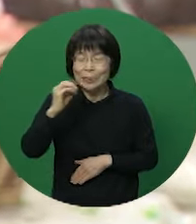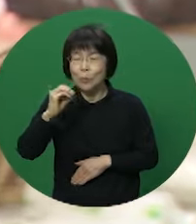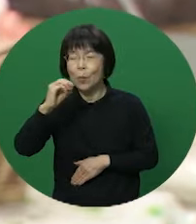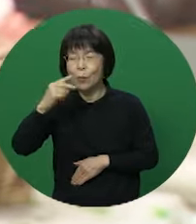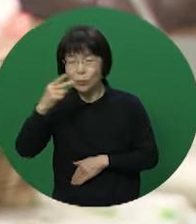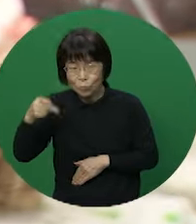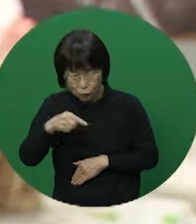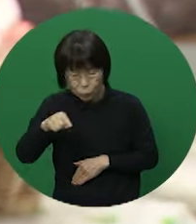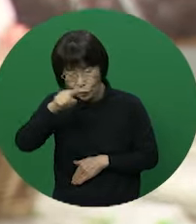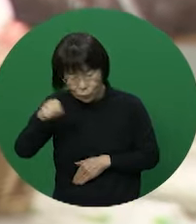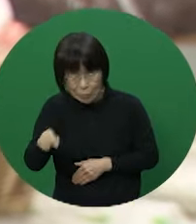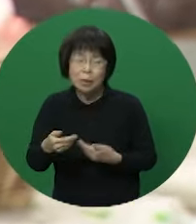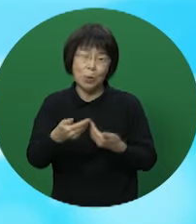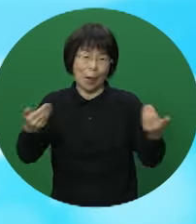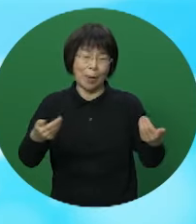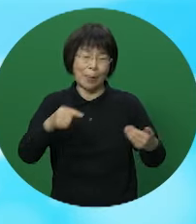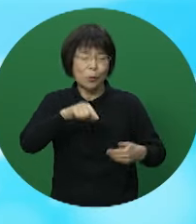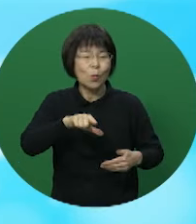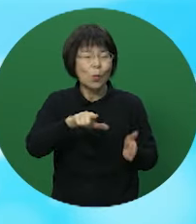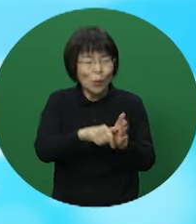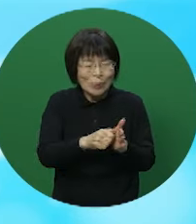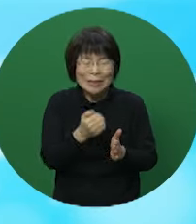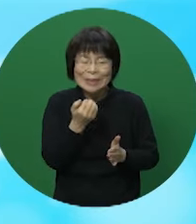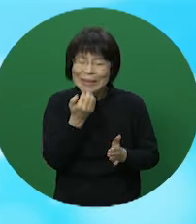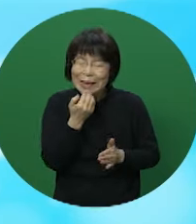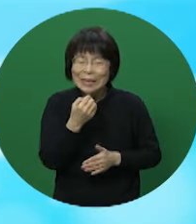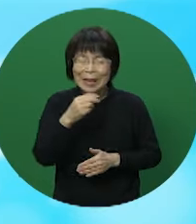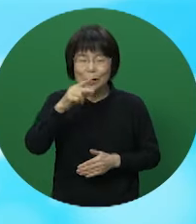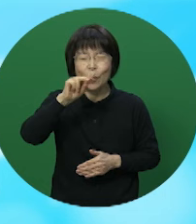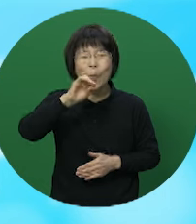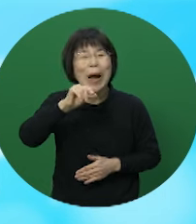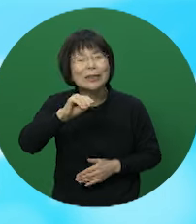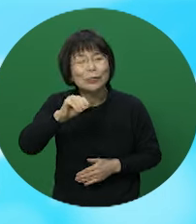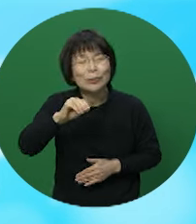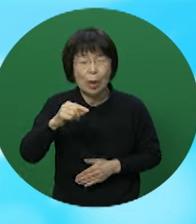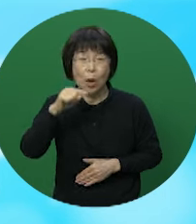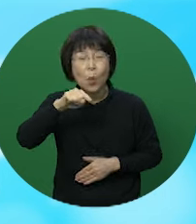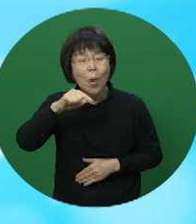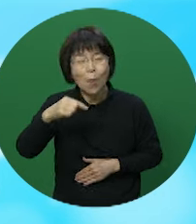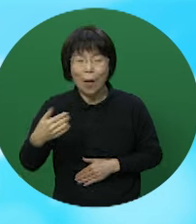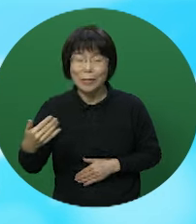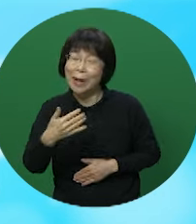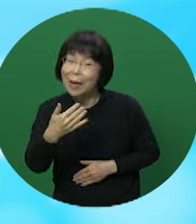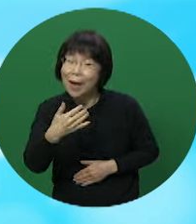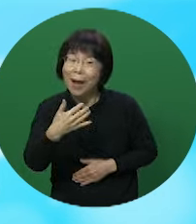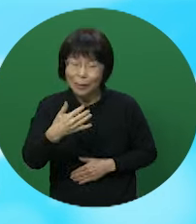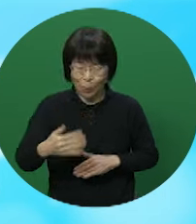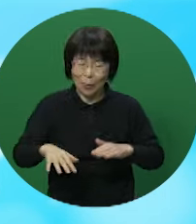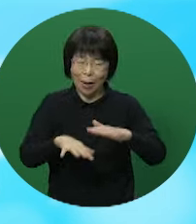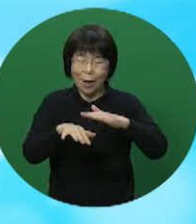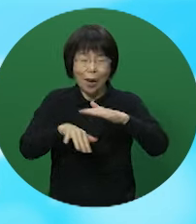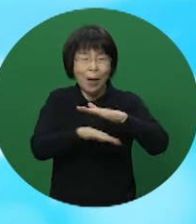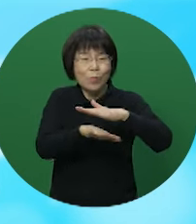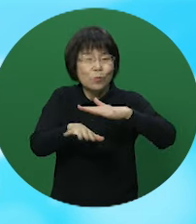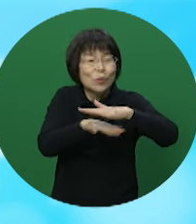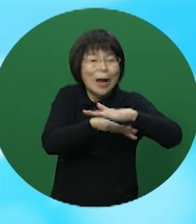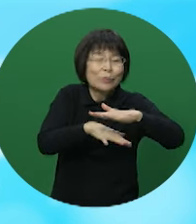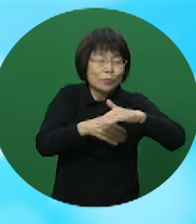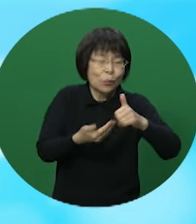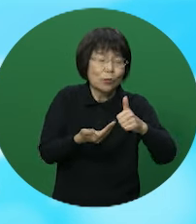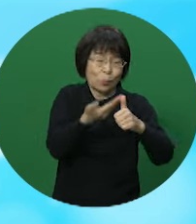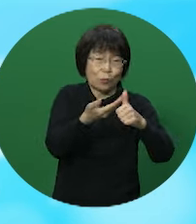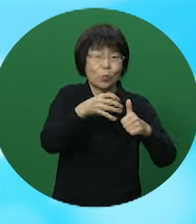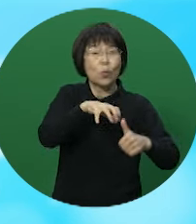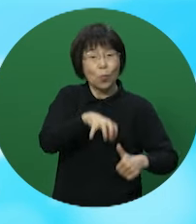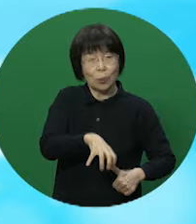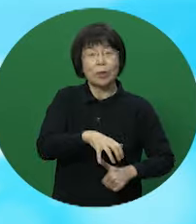。でその使った時に石鹸カスという白いものが出るんですけれども、小魚とか微生物の栄養源になるので、非常に環